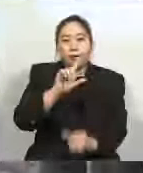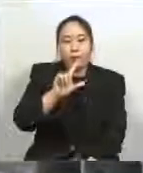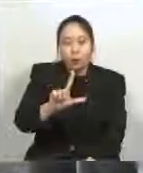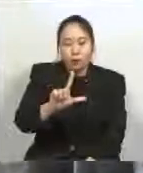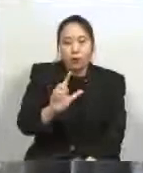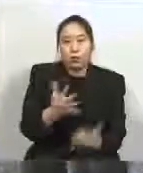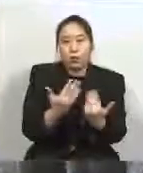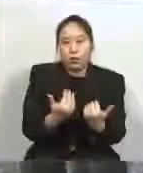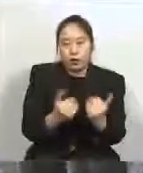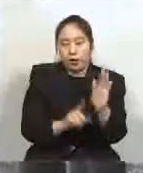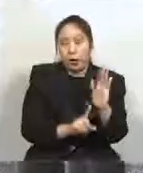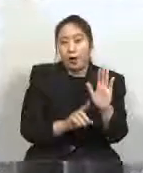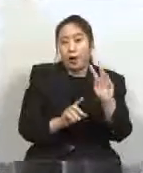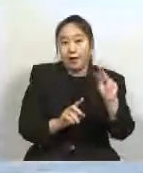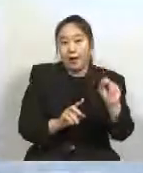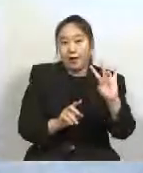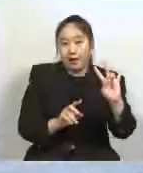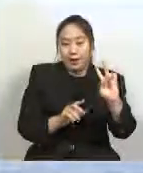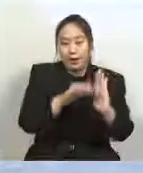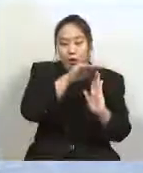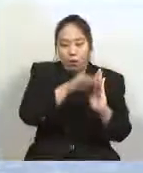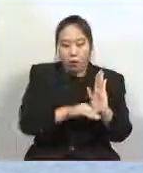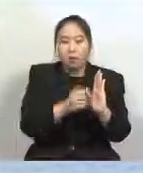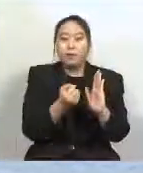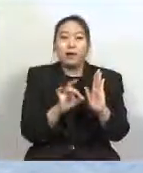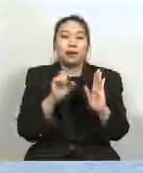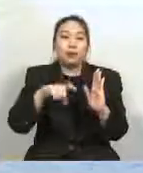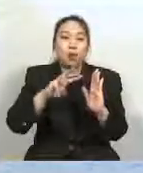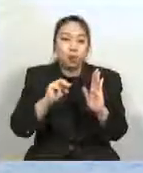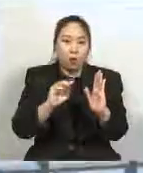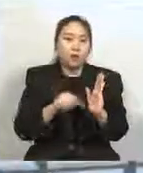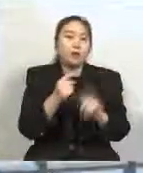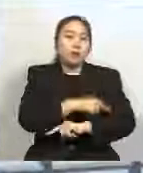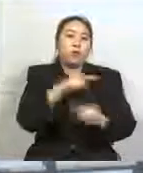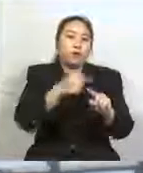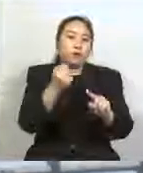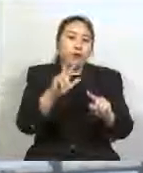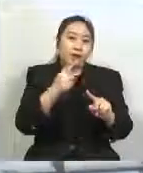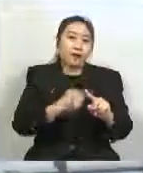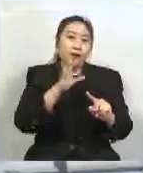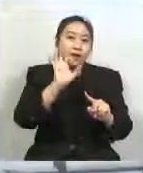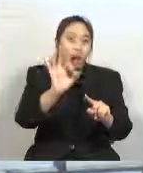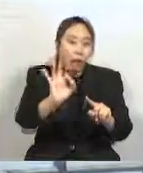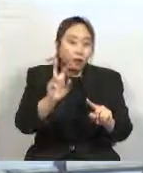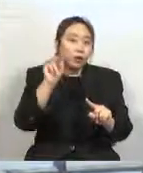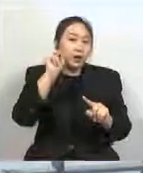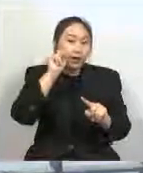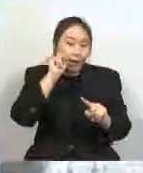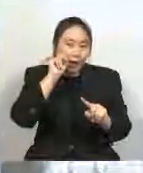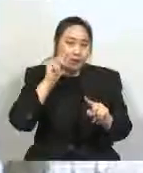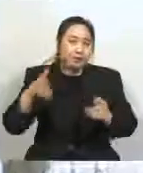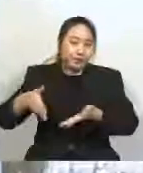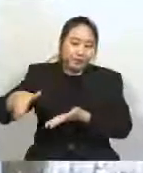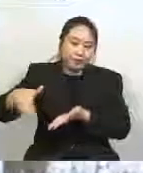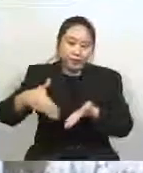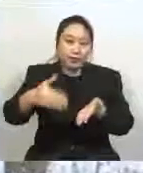วัดระดับน้ำ M7 ลดลง18เซนติเมตรนะคะทำให้ตั้งแต่วันที่13กันยายนระดับน้ำในแม่น้ำโข